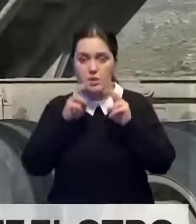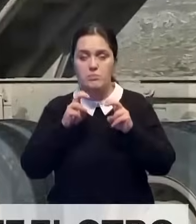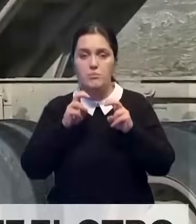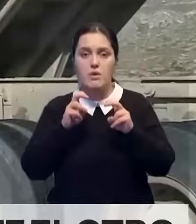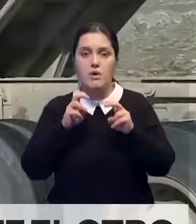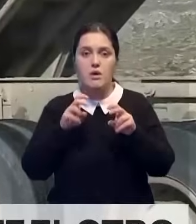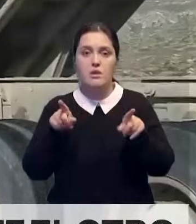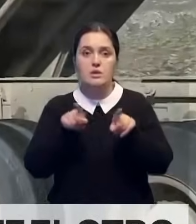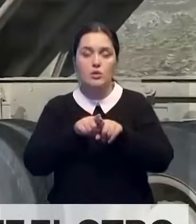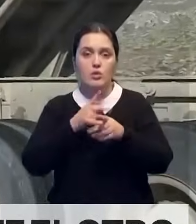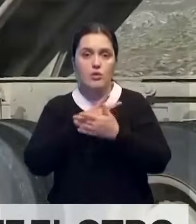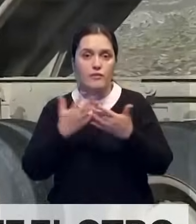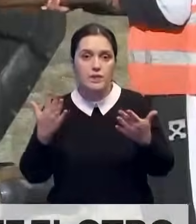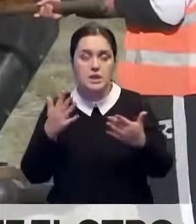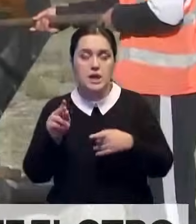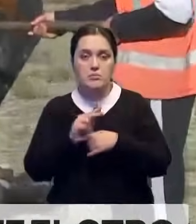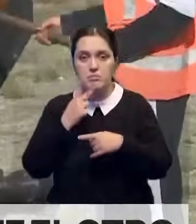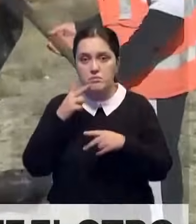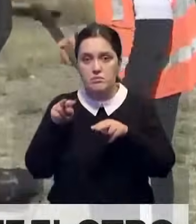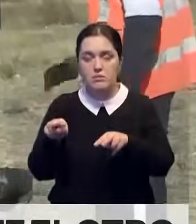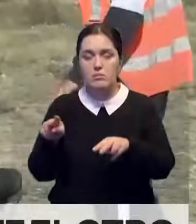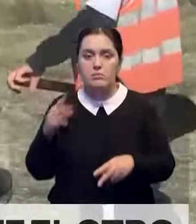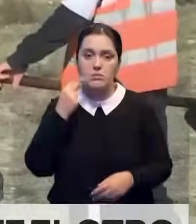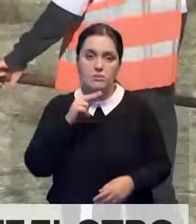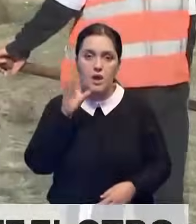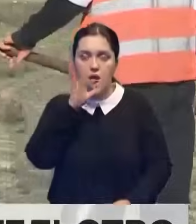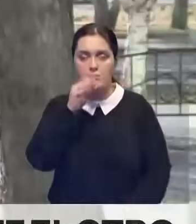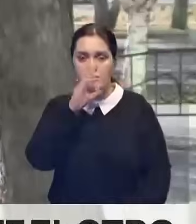возможность проверить, как поведет себя такой вид ремонта в дальнейшем.